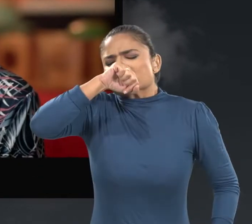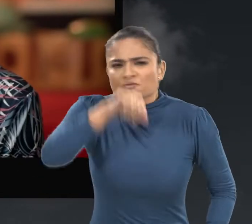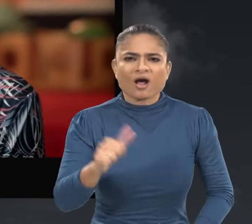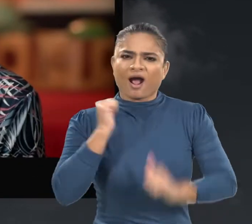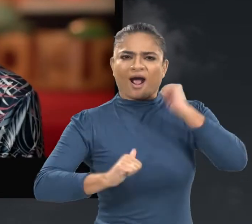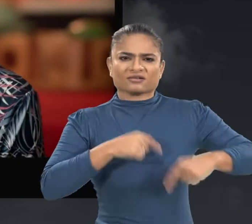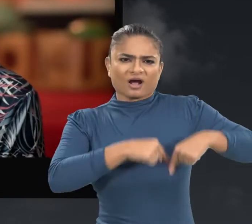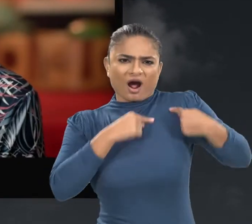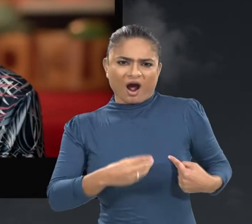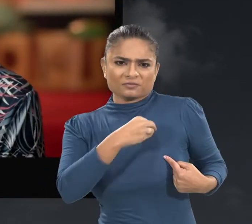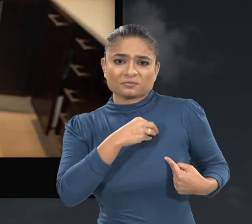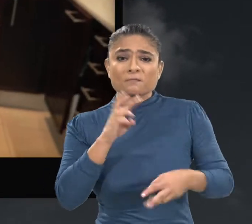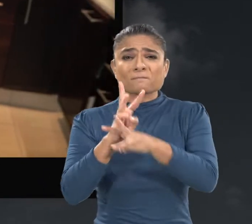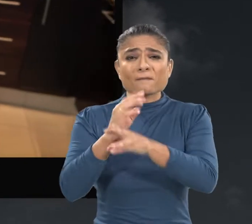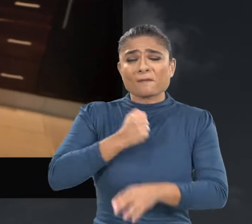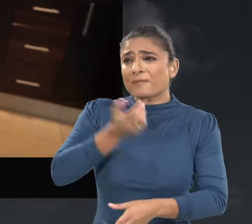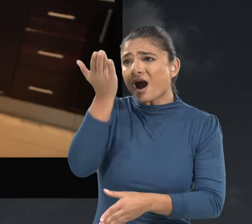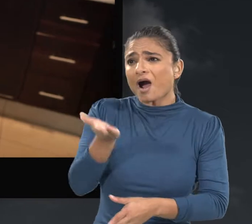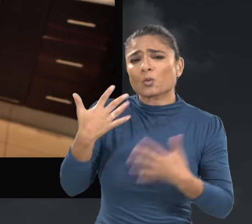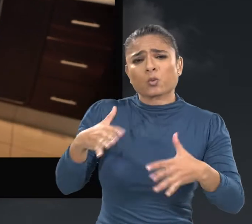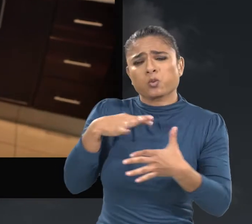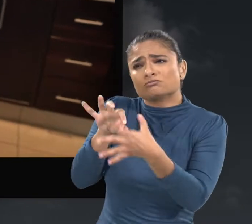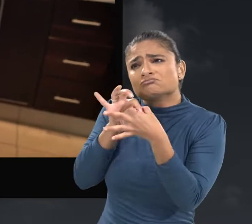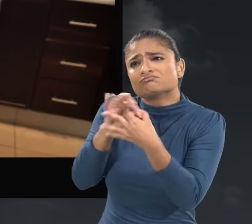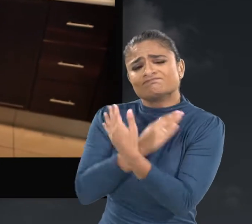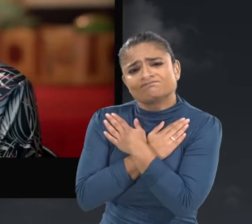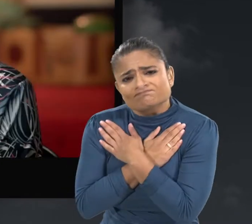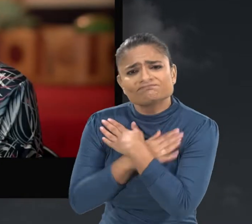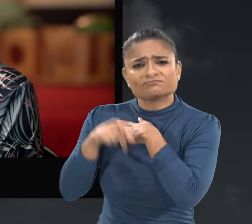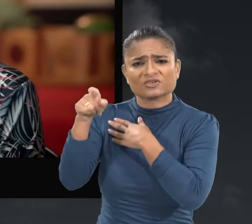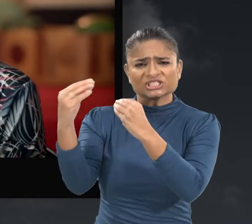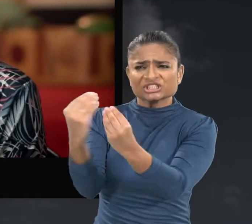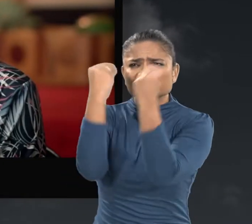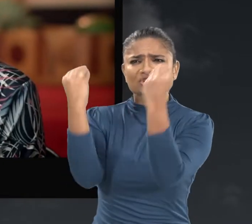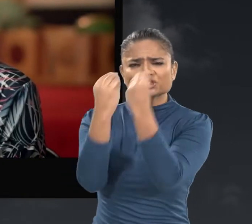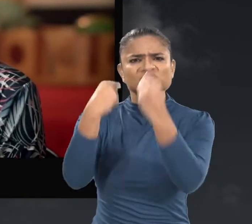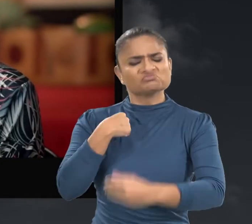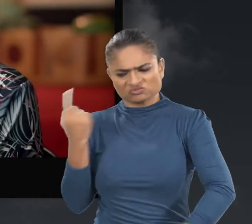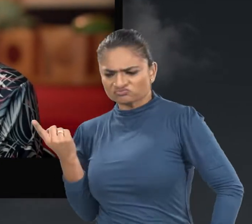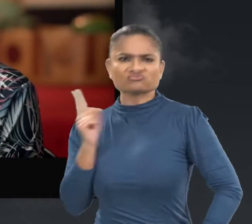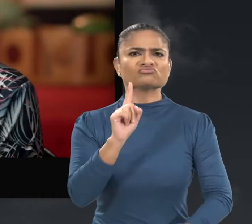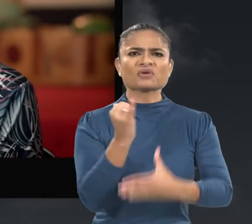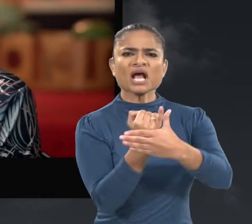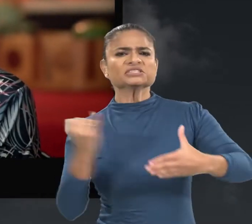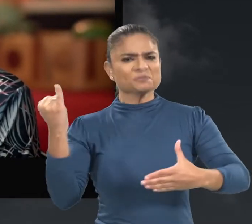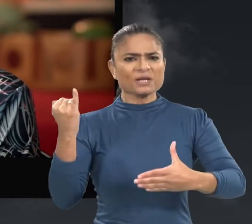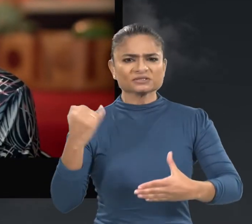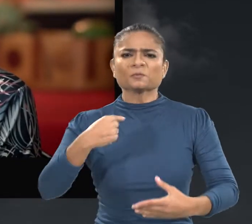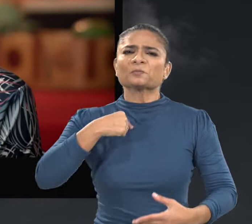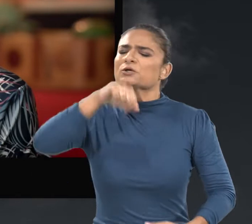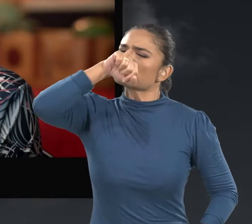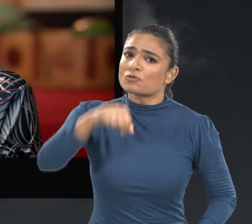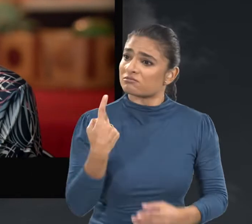wêreld verruil nie. My ma beteken die wêreld vir my, want sy leer vir my om dinge vir myself te kan